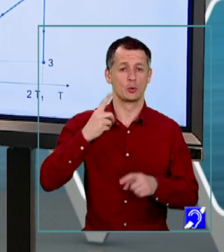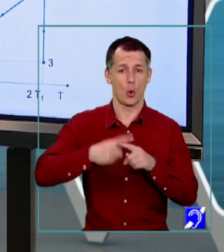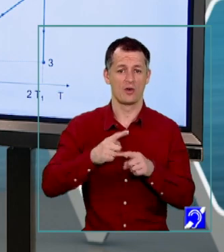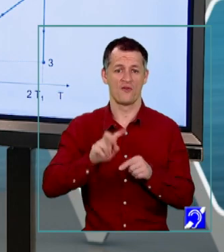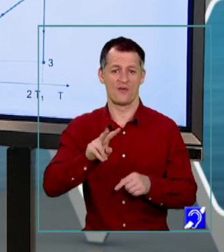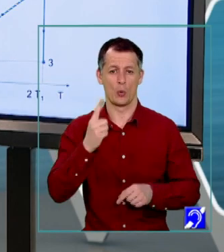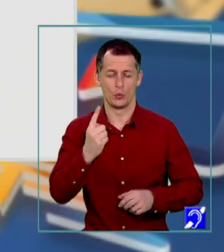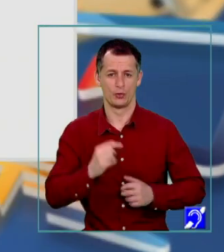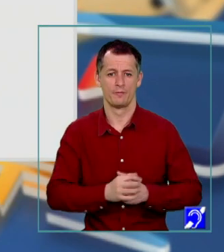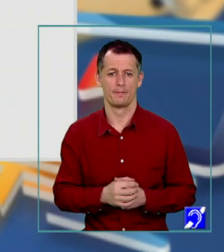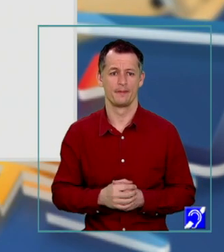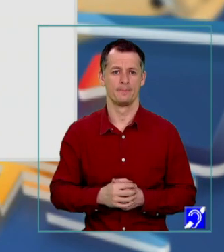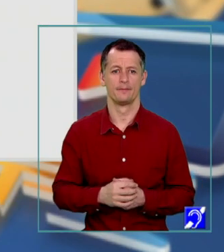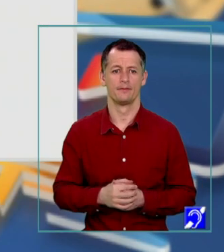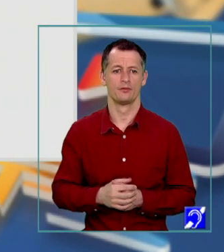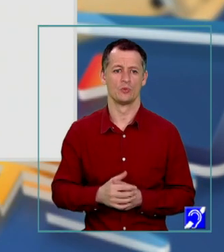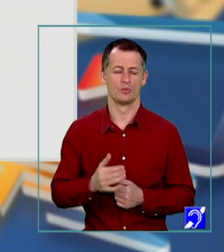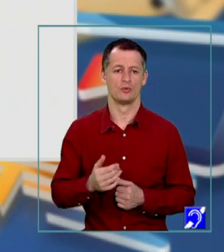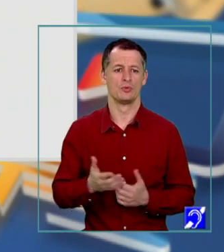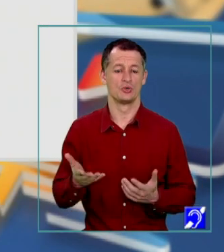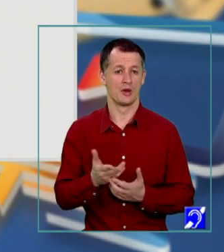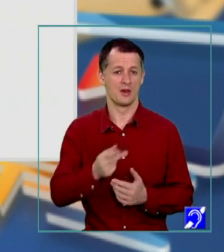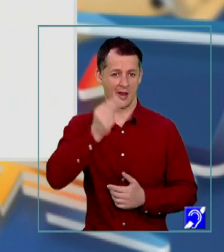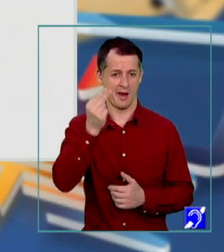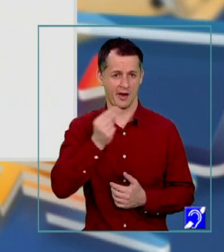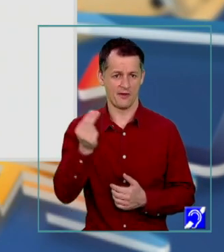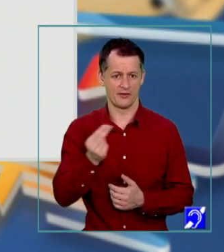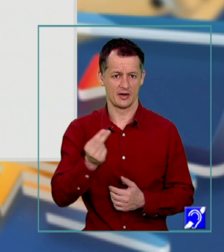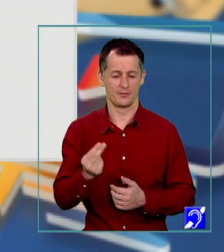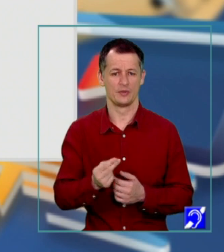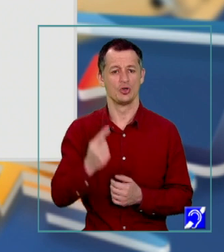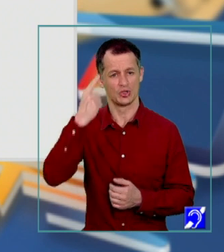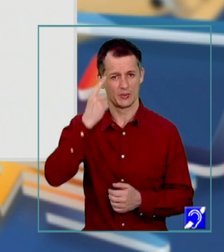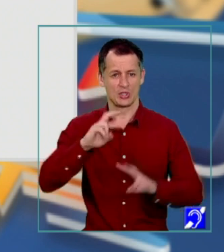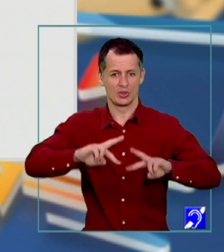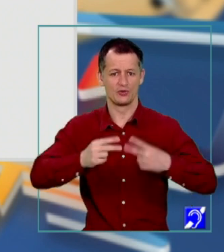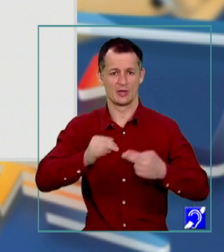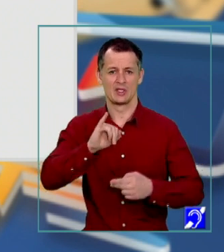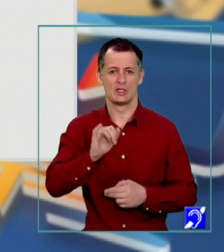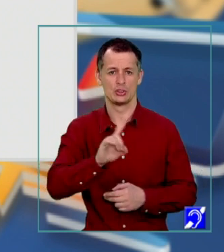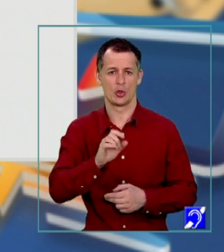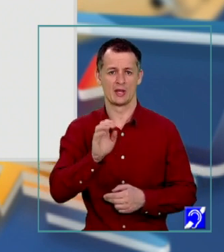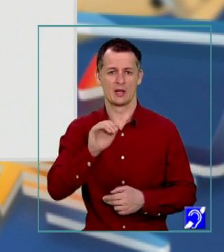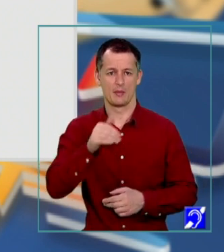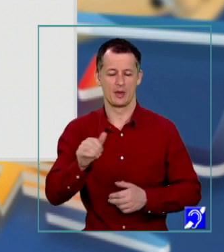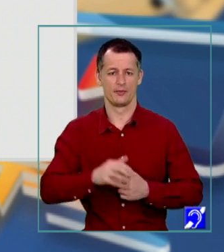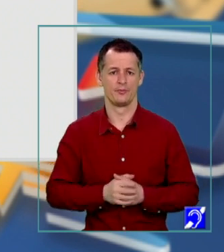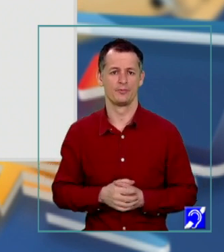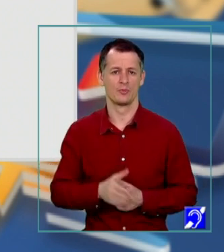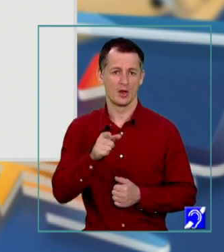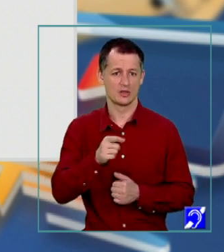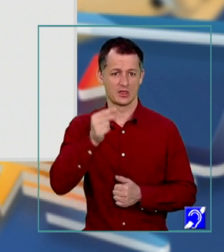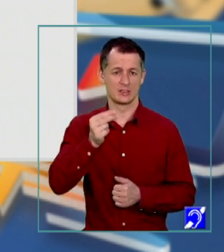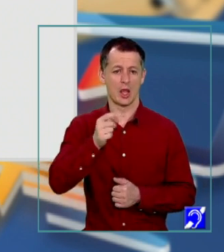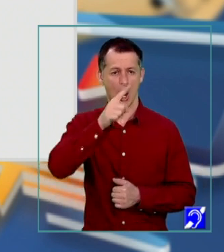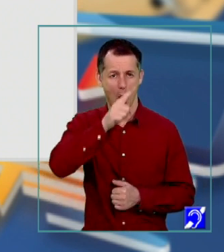este o transformare izotermă al cărei grafic este Această curbă rezultată din faptul